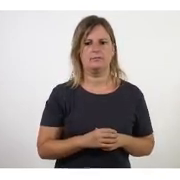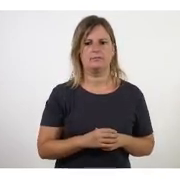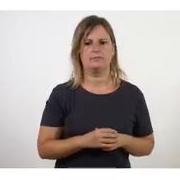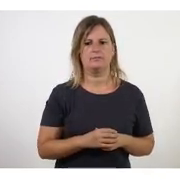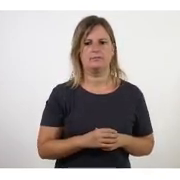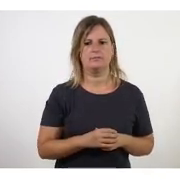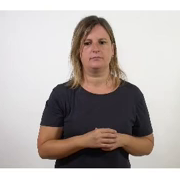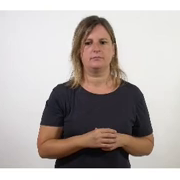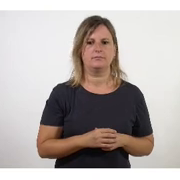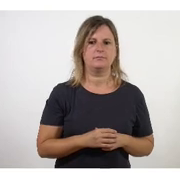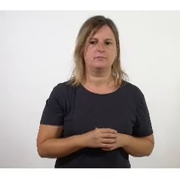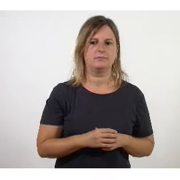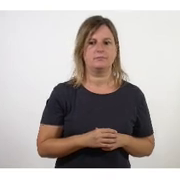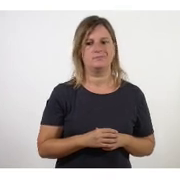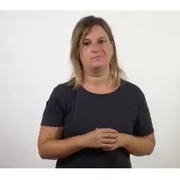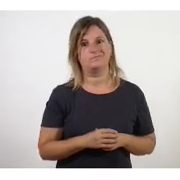Complicat,